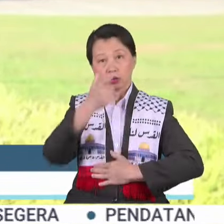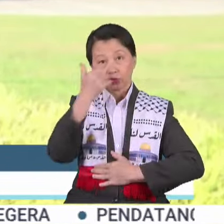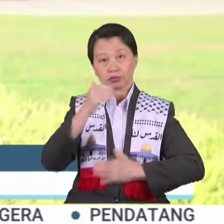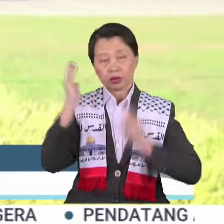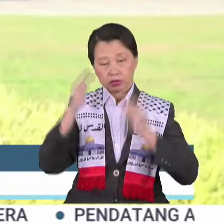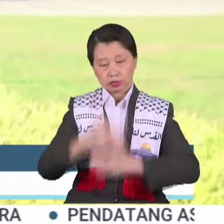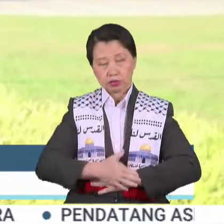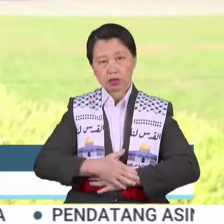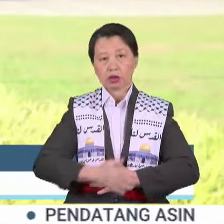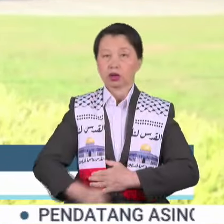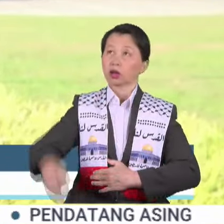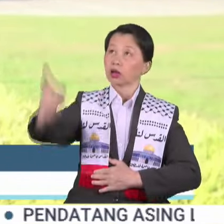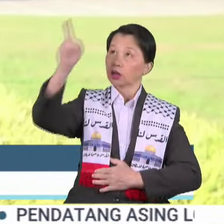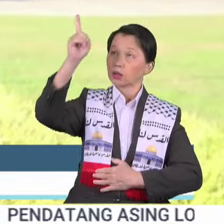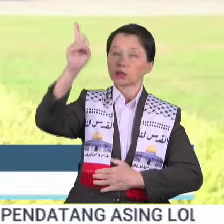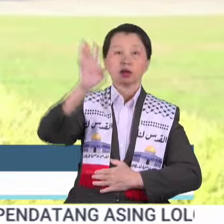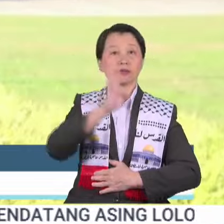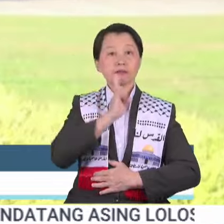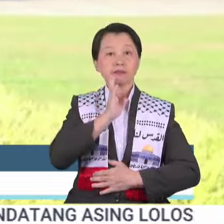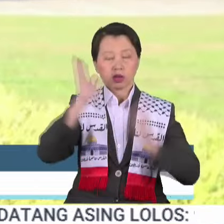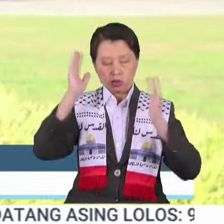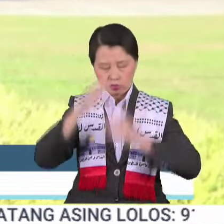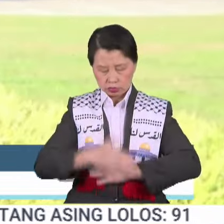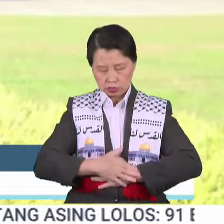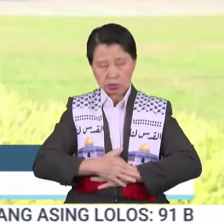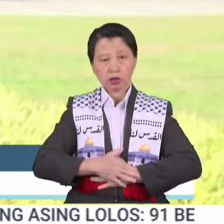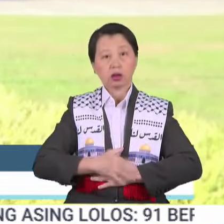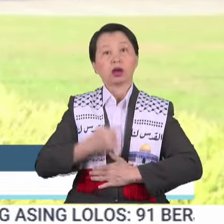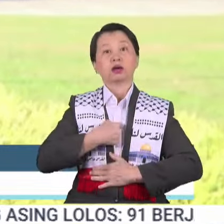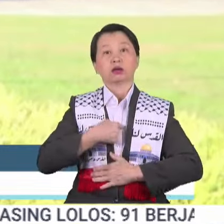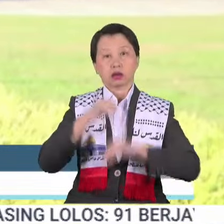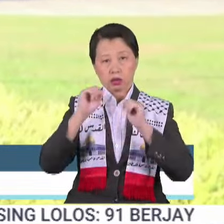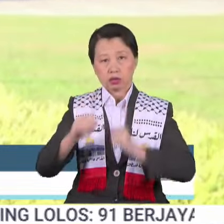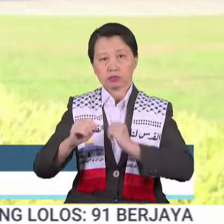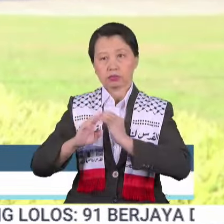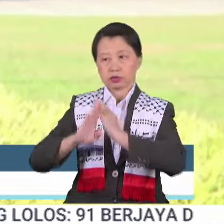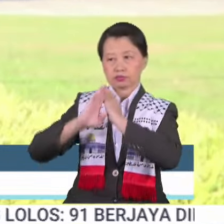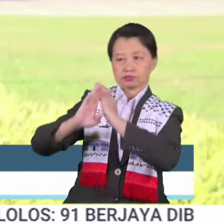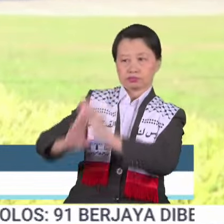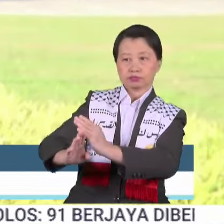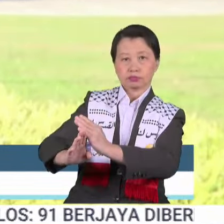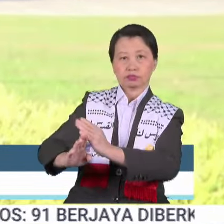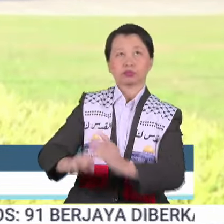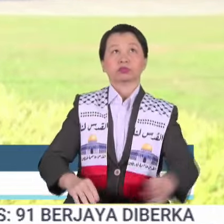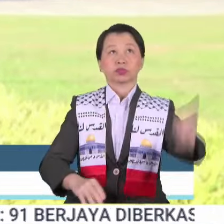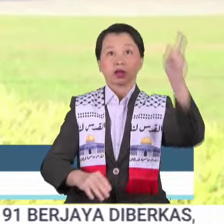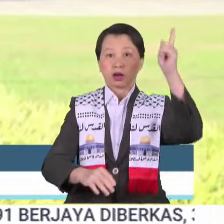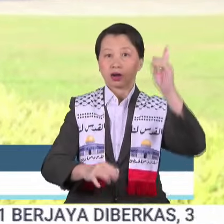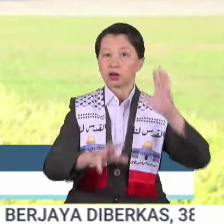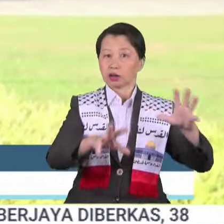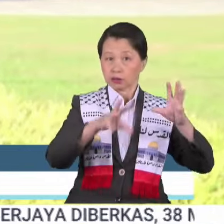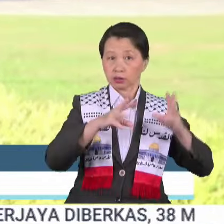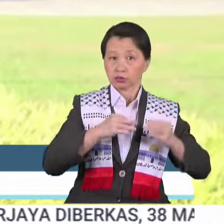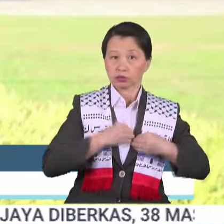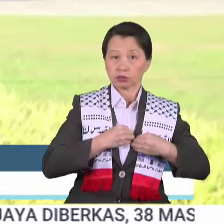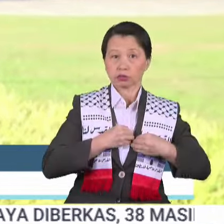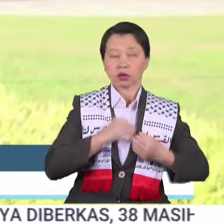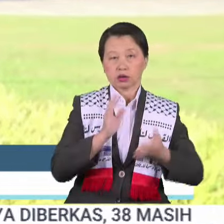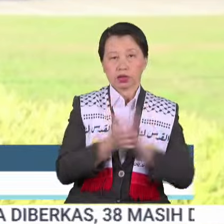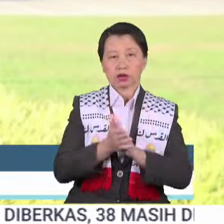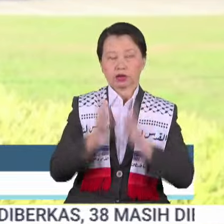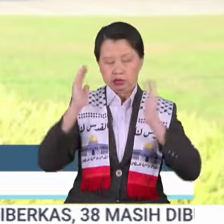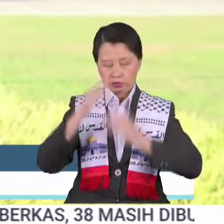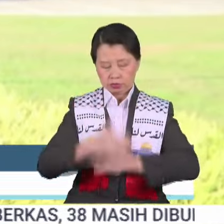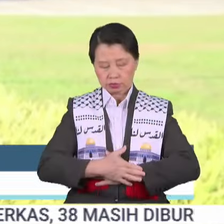solat itu, kata Allah, inna salata tanha anil fahsyai wal munkar. Sembahyang yang diterima oleh Allah Subhanahu wa taala, maka